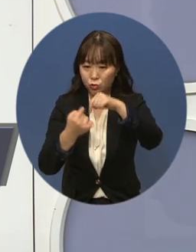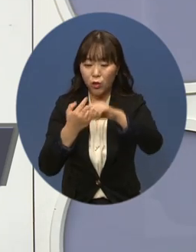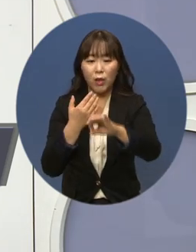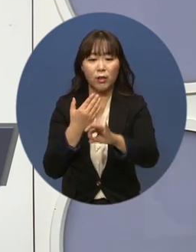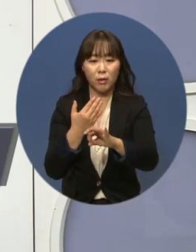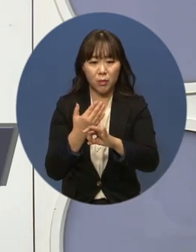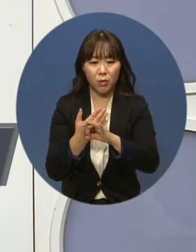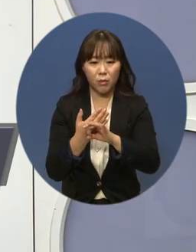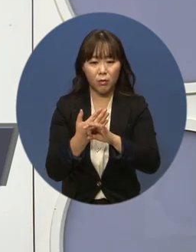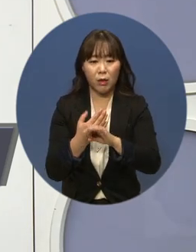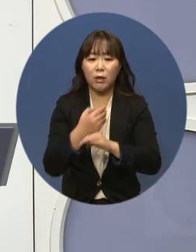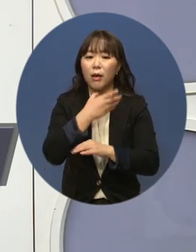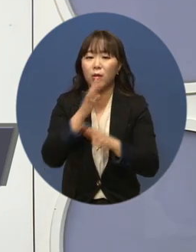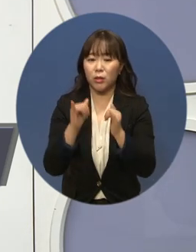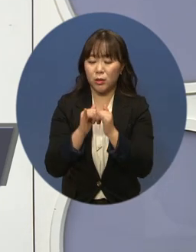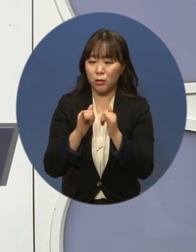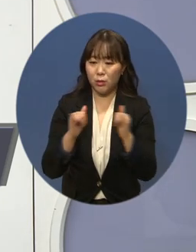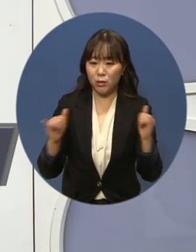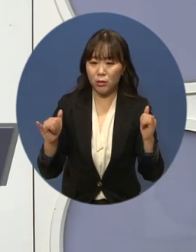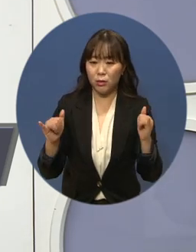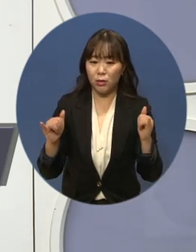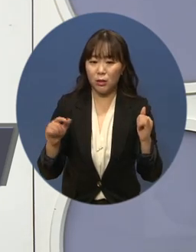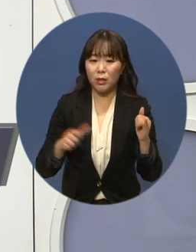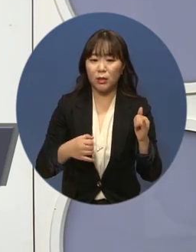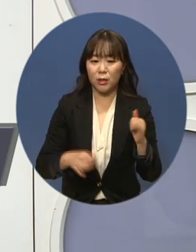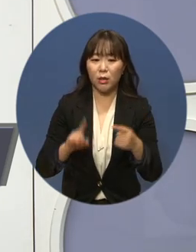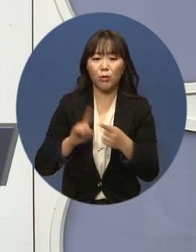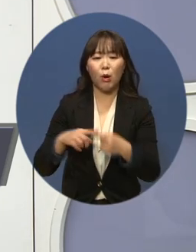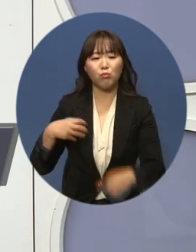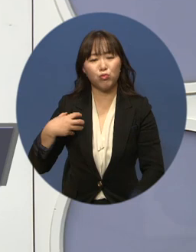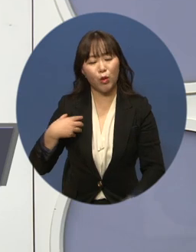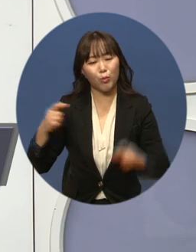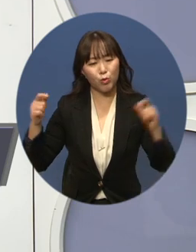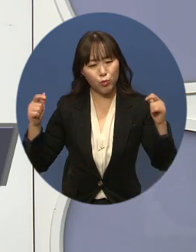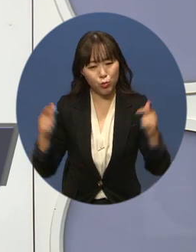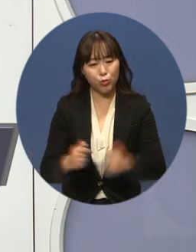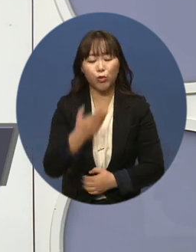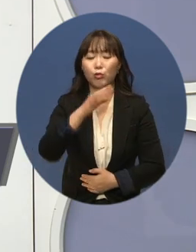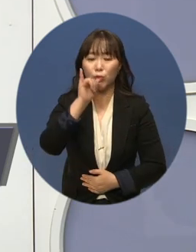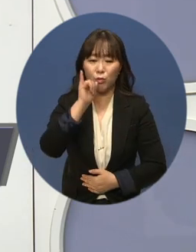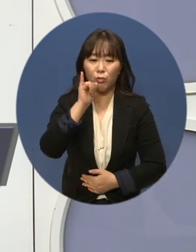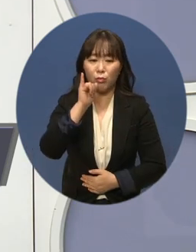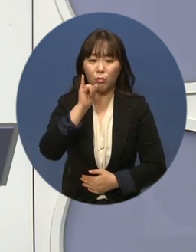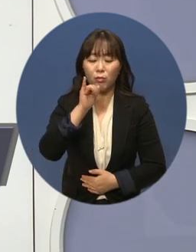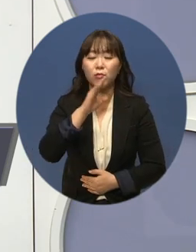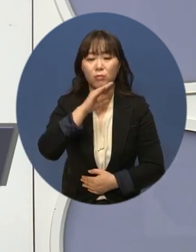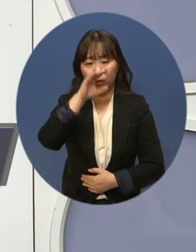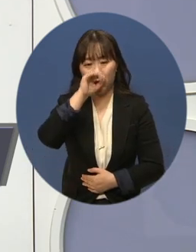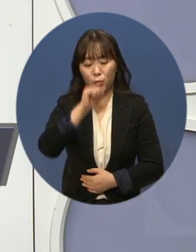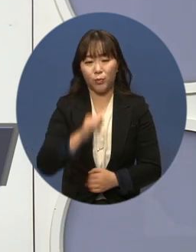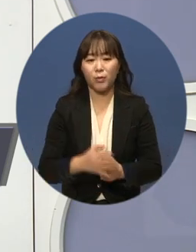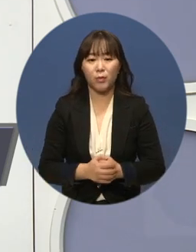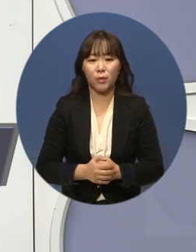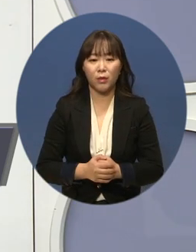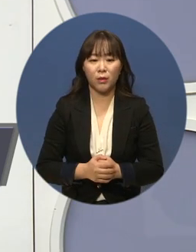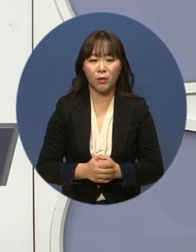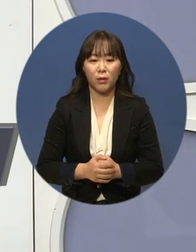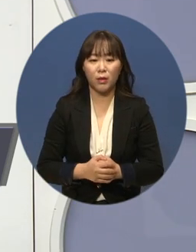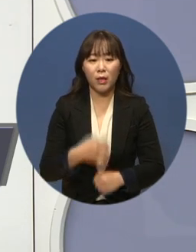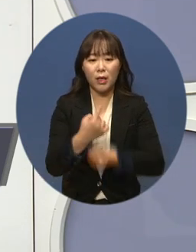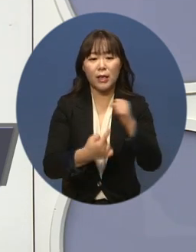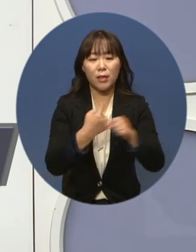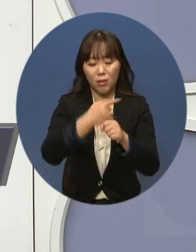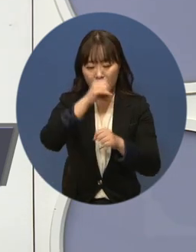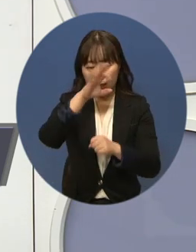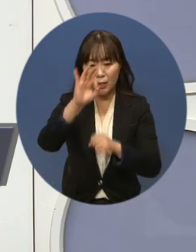하면 어르신들의 자녀에 대한 손자에 대한 부담도 훨씬 줄어들 수 있어요. 이거 양득이더라고. 그리고 연 예산이